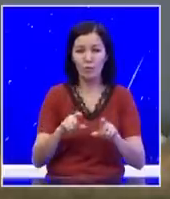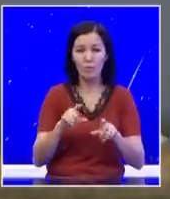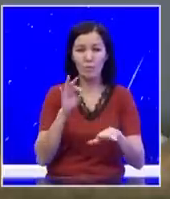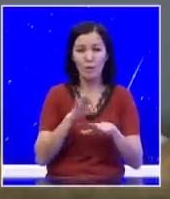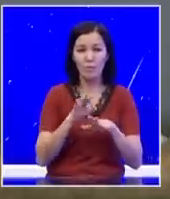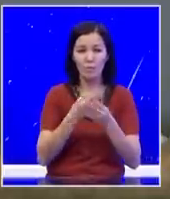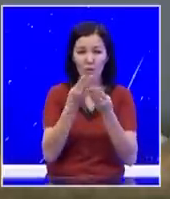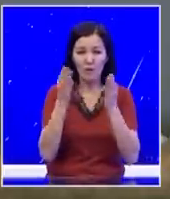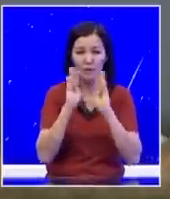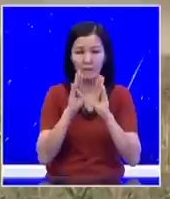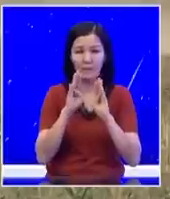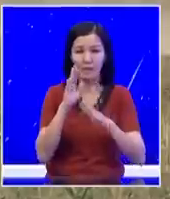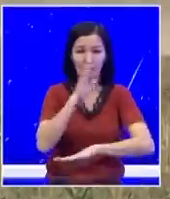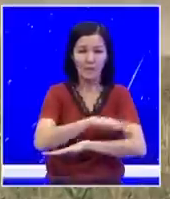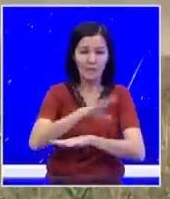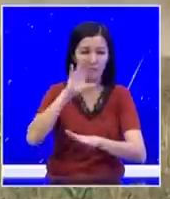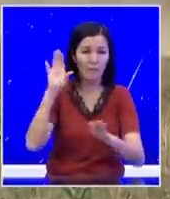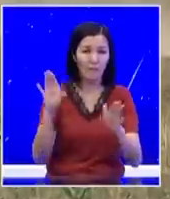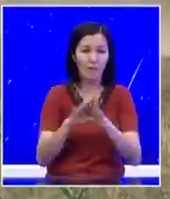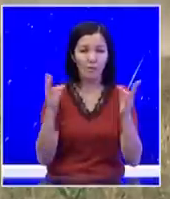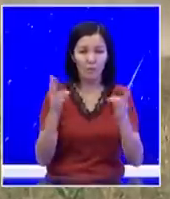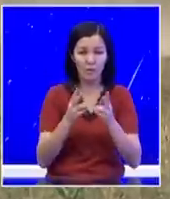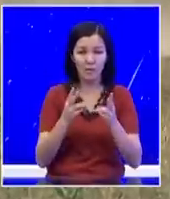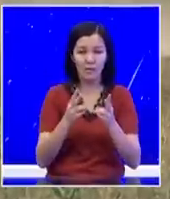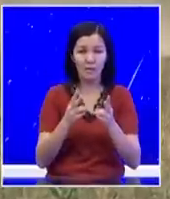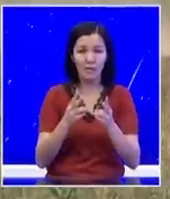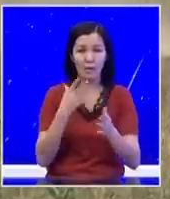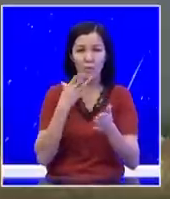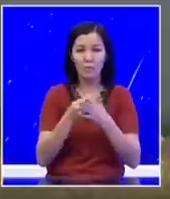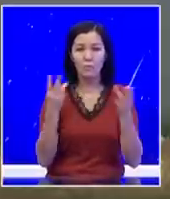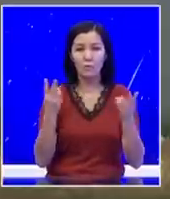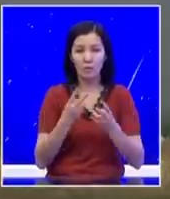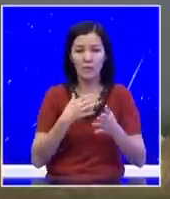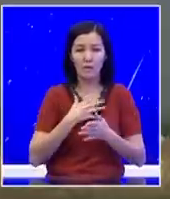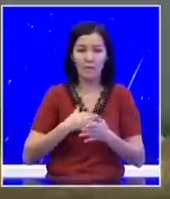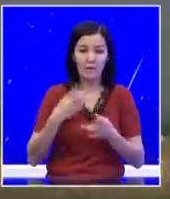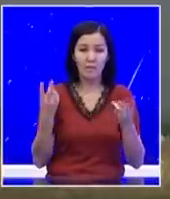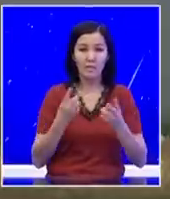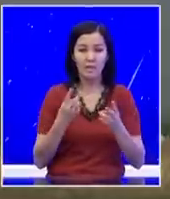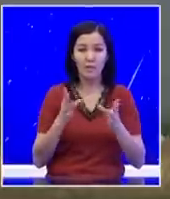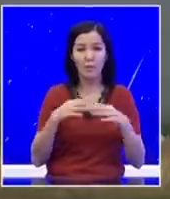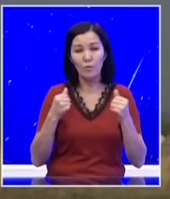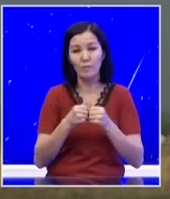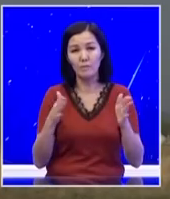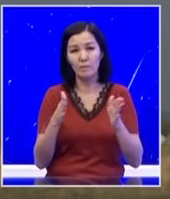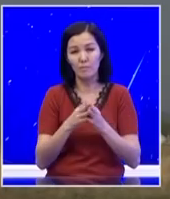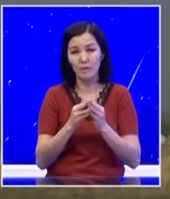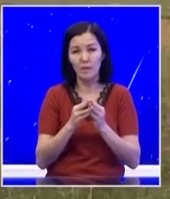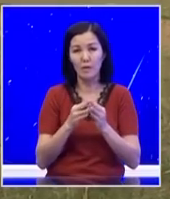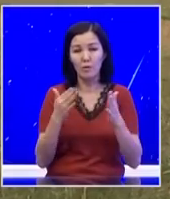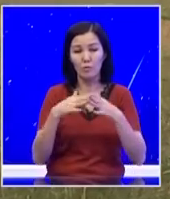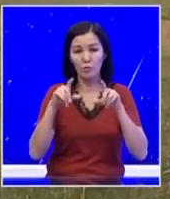карантинде заңға бағынған құл болмайды дейді ғой. Бұл өзіміз үшін балашағамыздың қасында осы үйде отырайық,